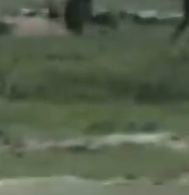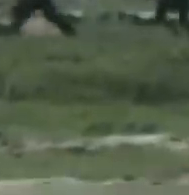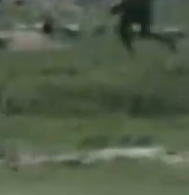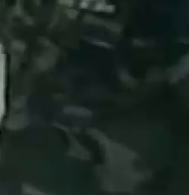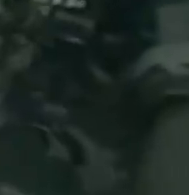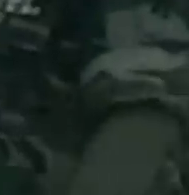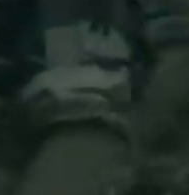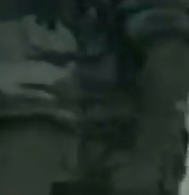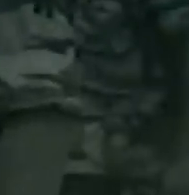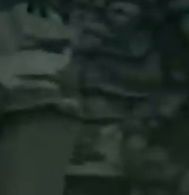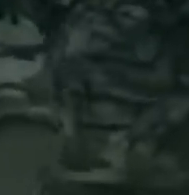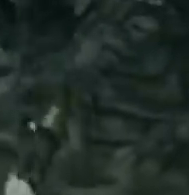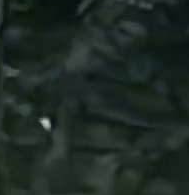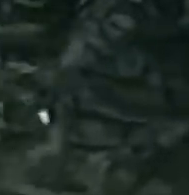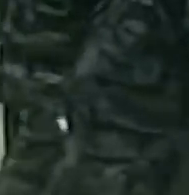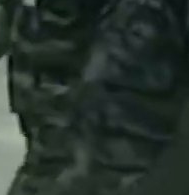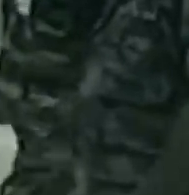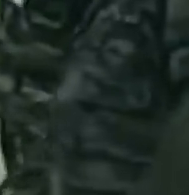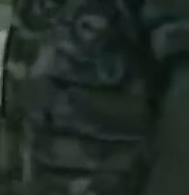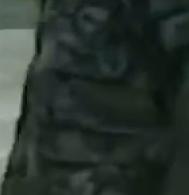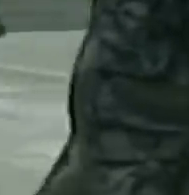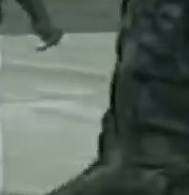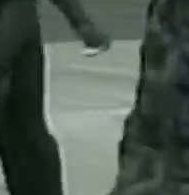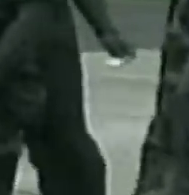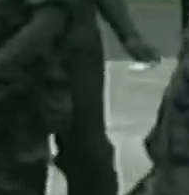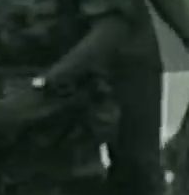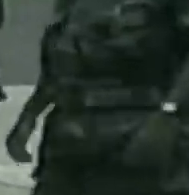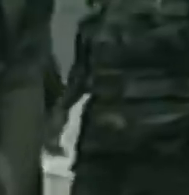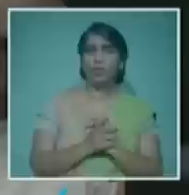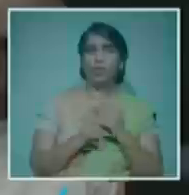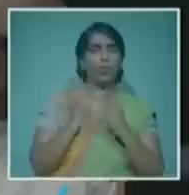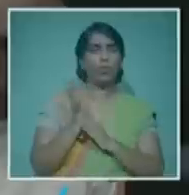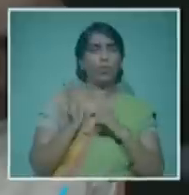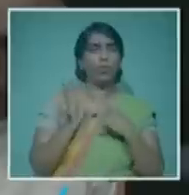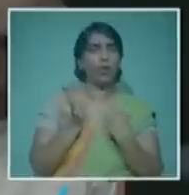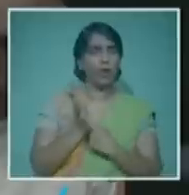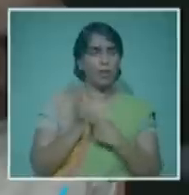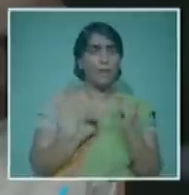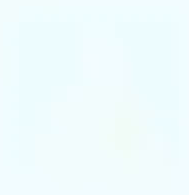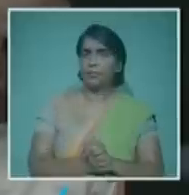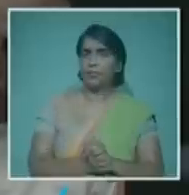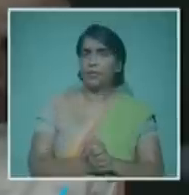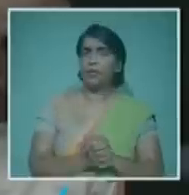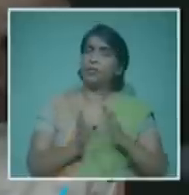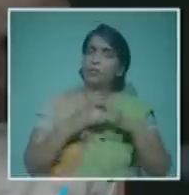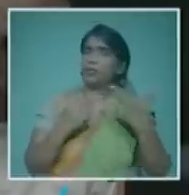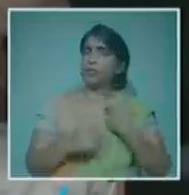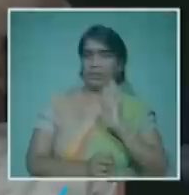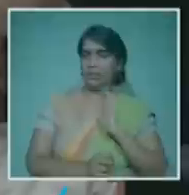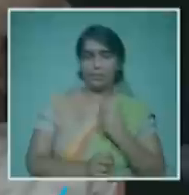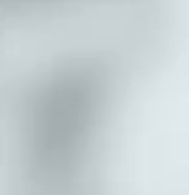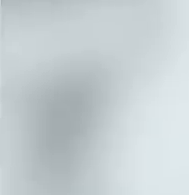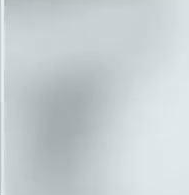නායකත්වය දුන්නේ මහින්ද රාජපක්ෂ බව අවිවාදාත්මකයි. හොඳේ. දැන් පෙරේද පාර්ලිමේන්තුවේදී බලය බෙදීම ගැන එහෙම කතා කරපු